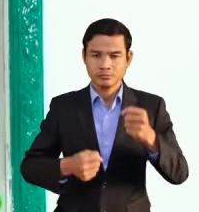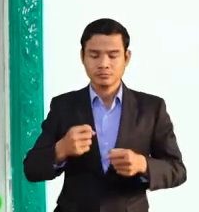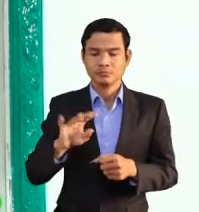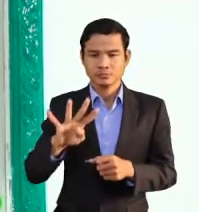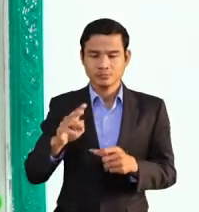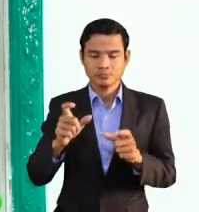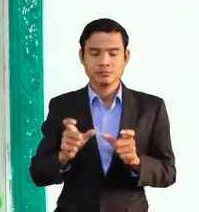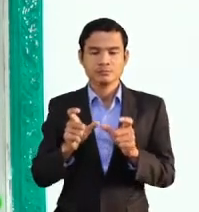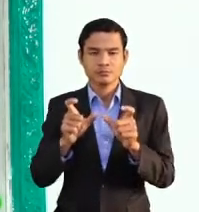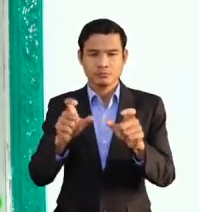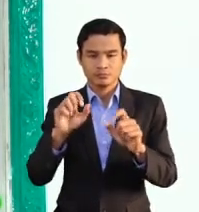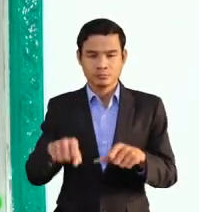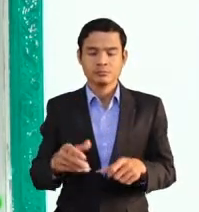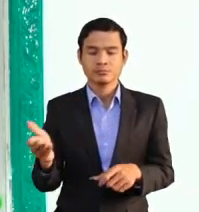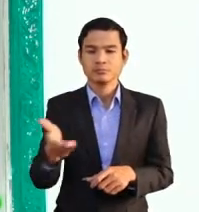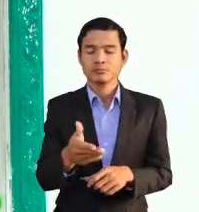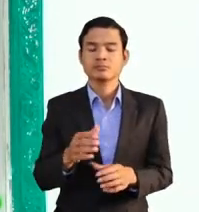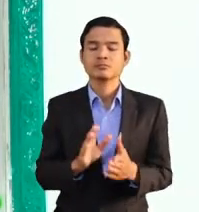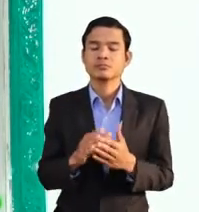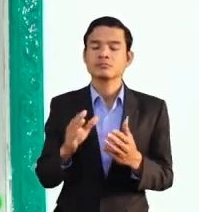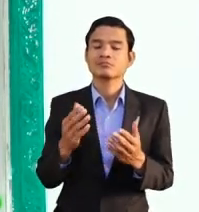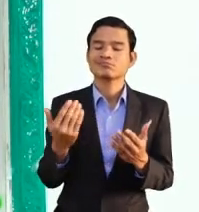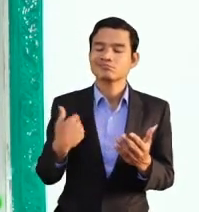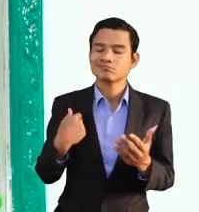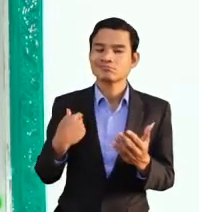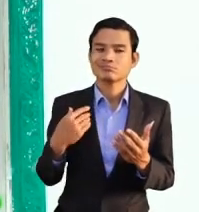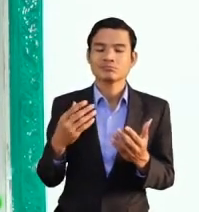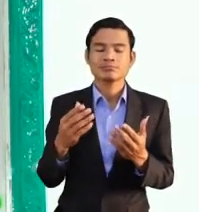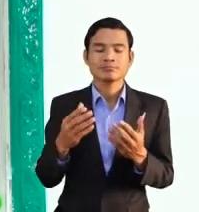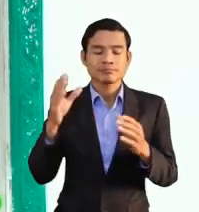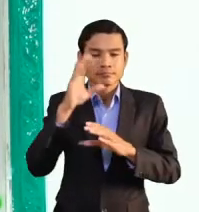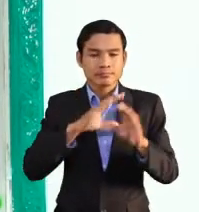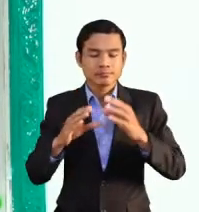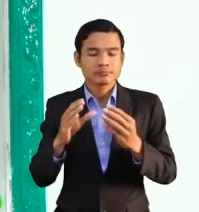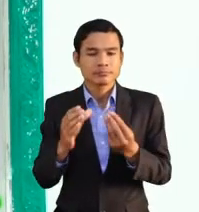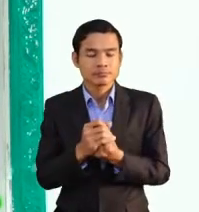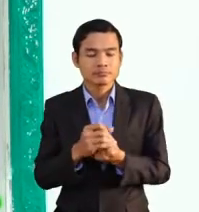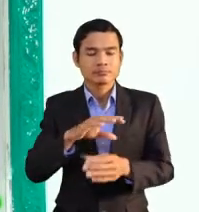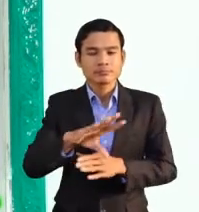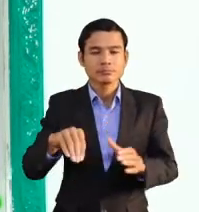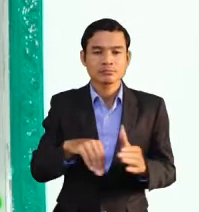buôn đắc bàn chắc nó mới rớt chồng nuôn ba ổng co tiếng ó nhưng thầy thương mạch đã con